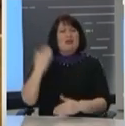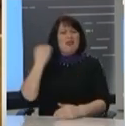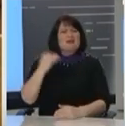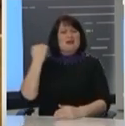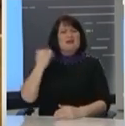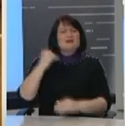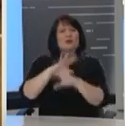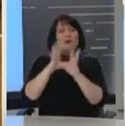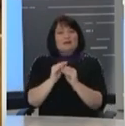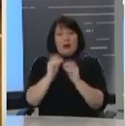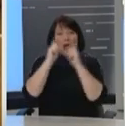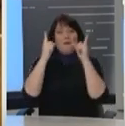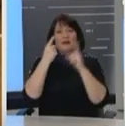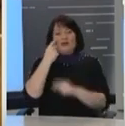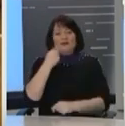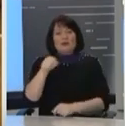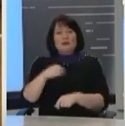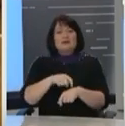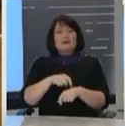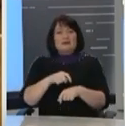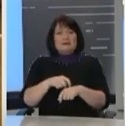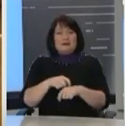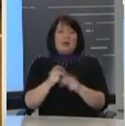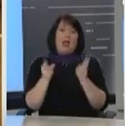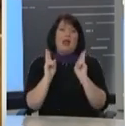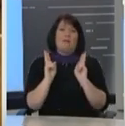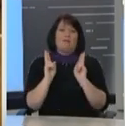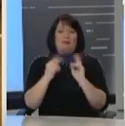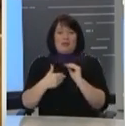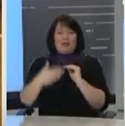και βλέπουν επιτέλους φως και διέξοδο.